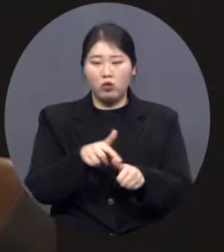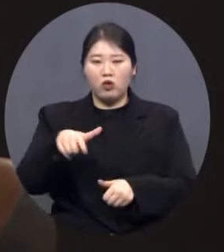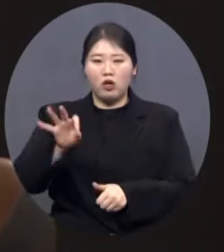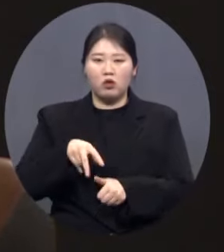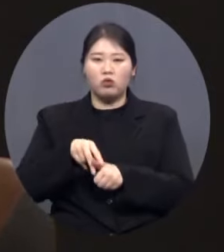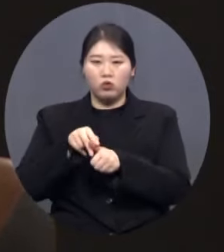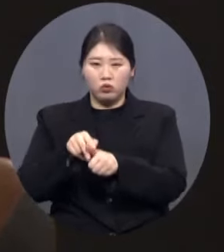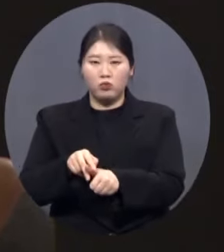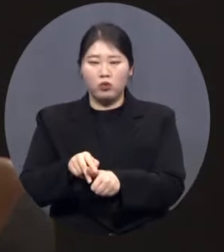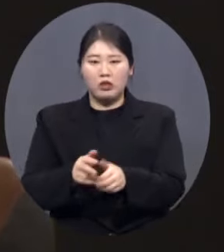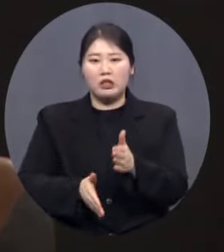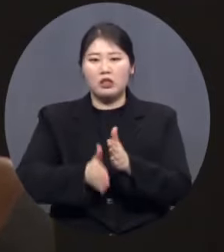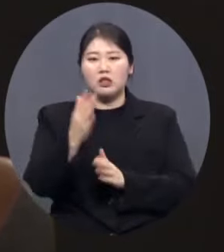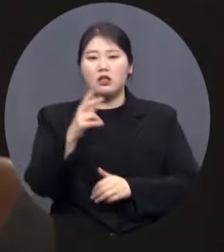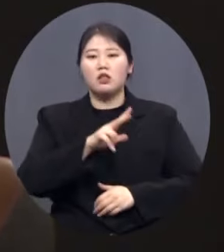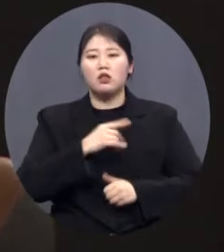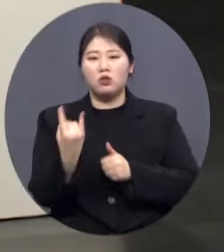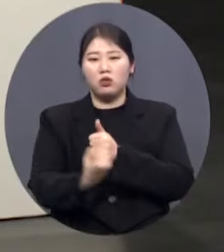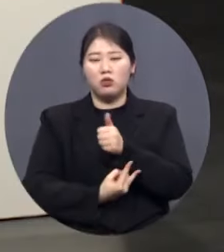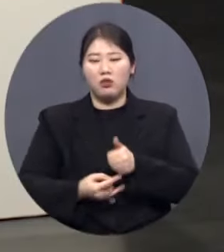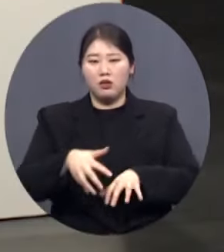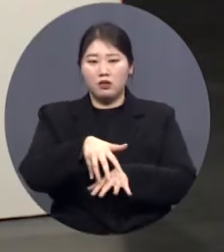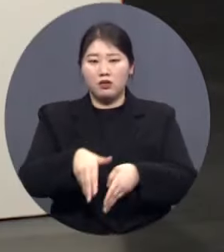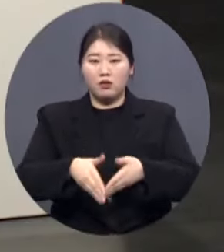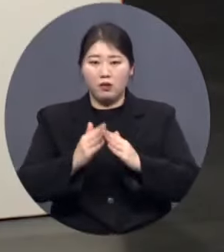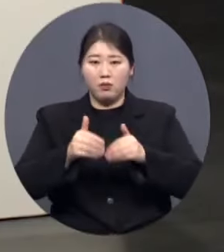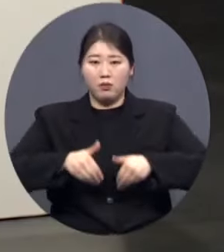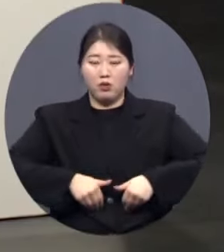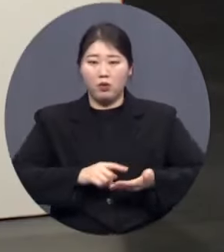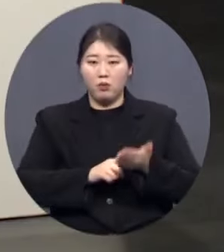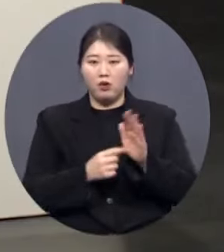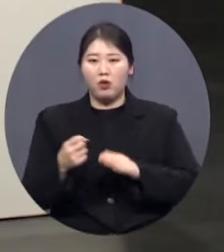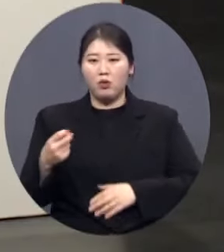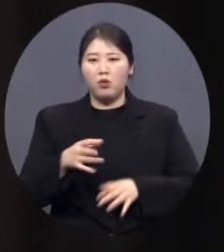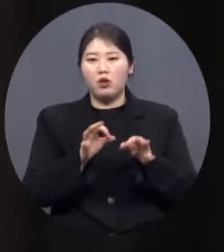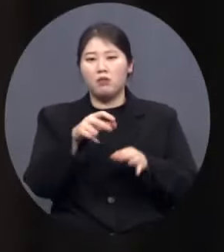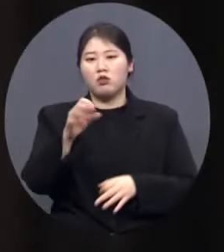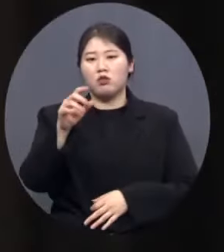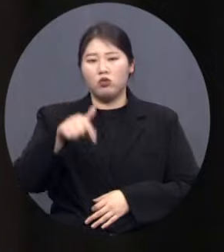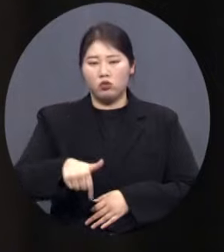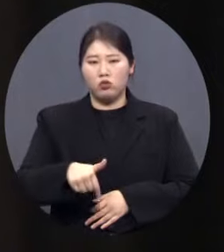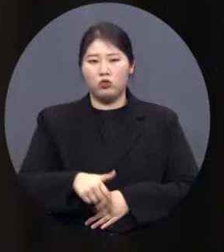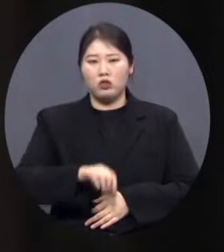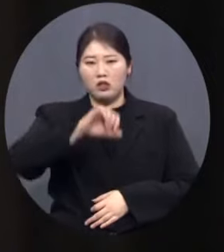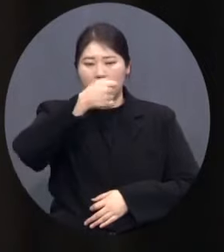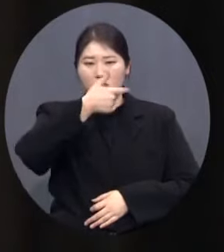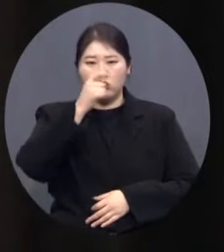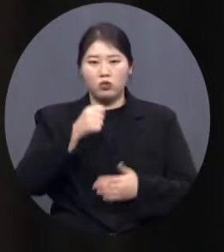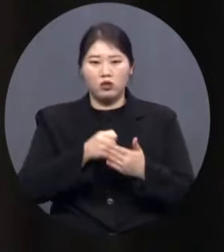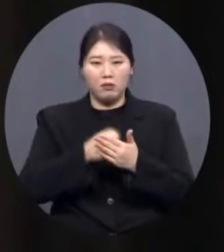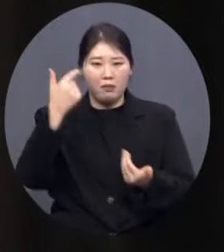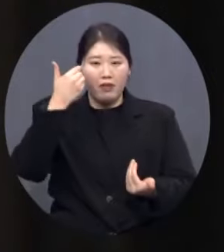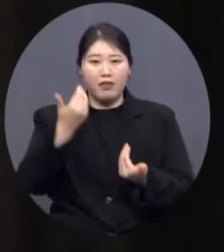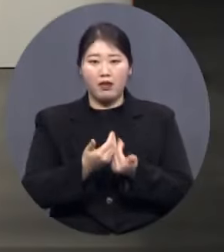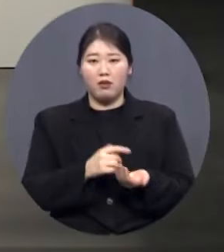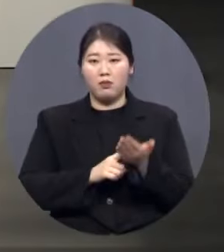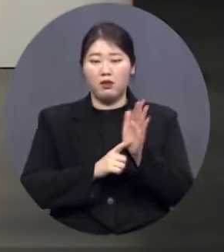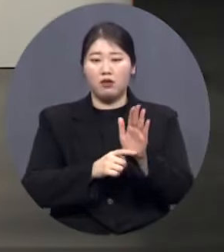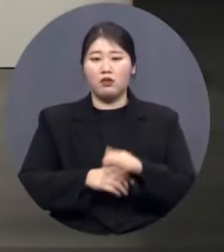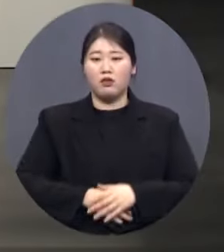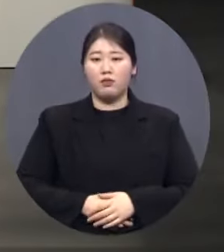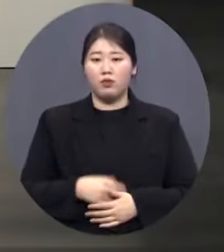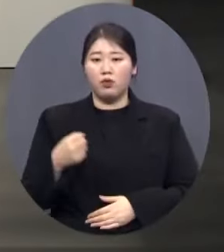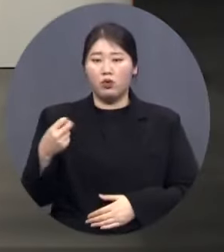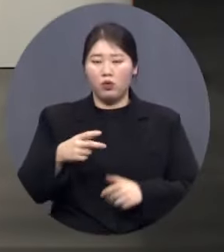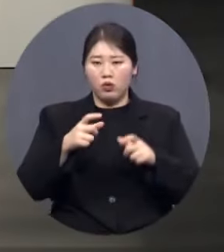시회 구성이 필요하다고 밝혔고 김승욱 후보는 사회적 비용 문제로 시기상조라며 반대했습니다 또